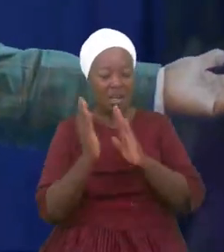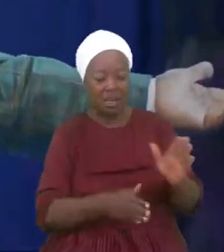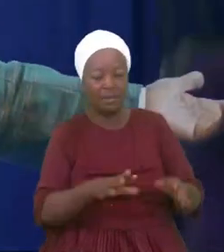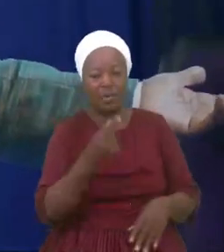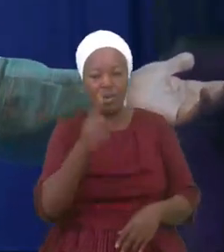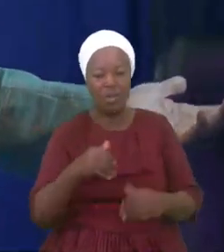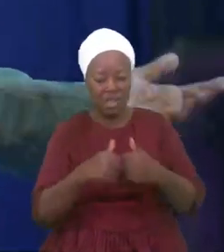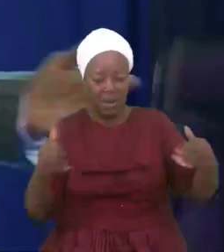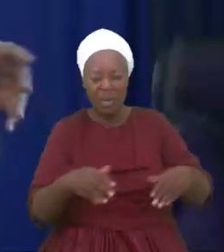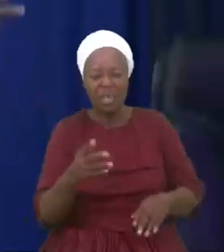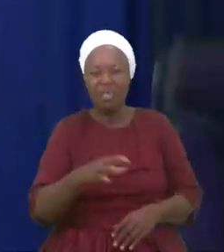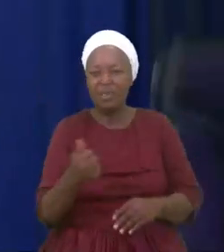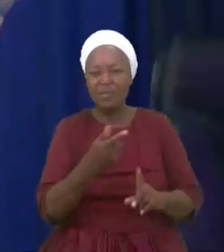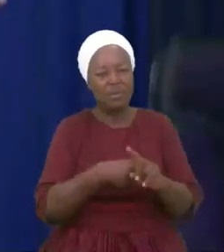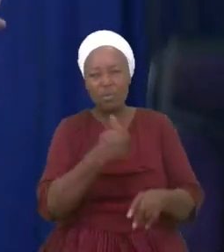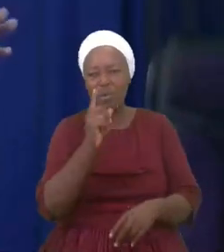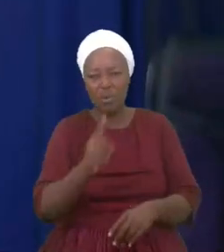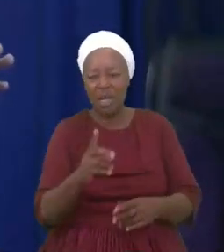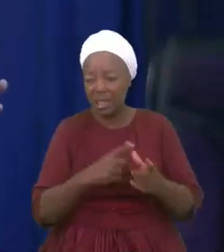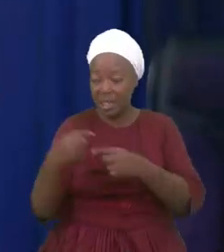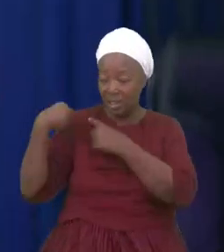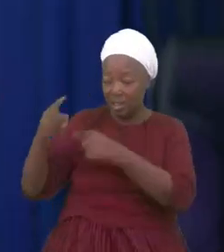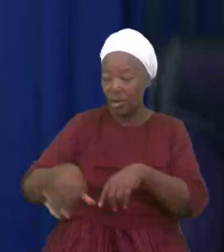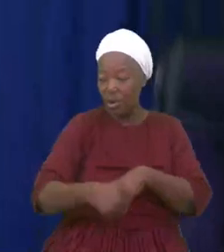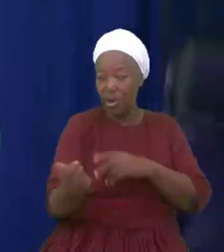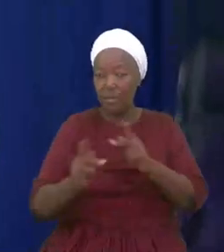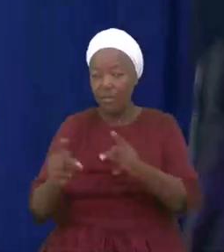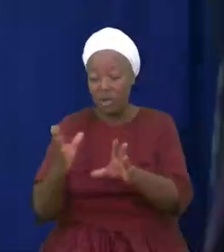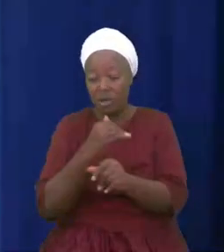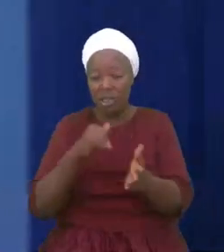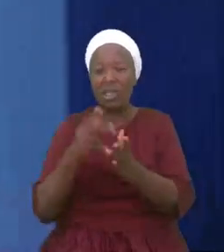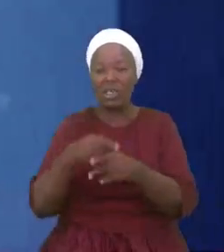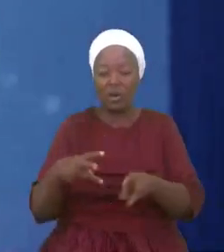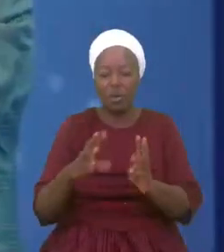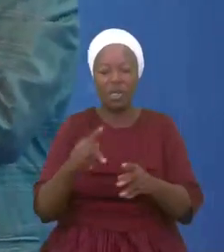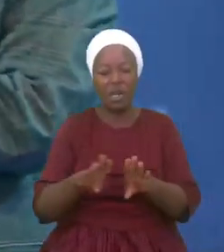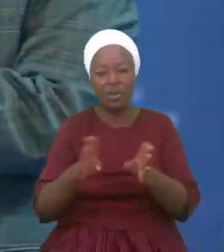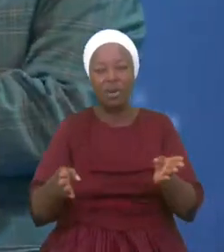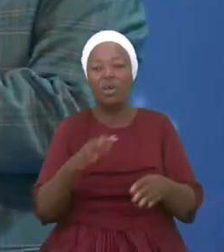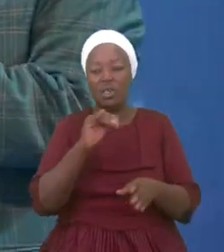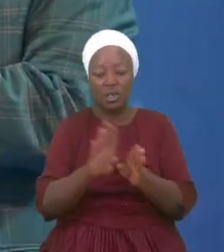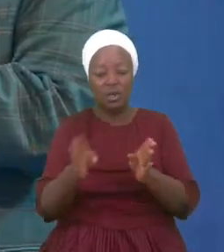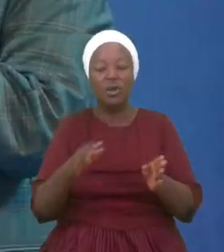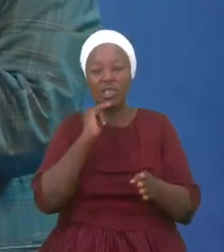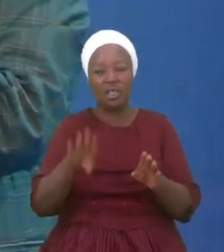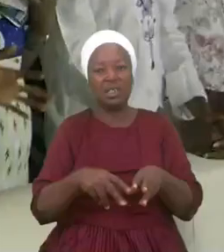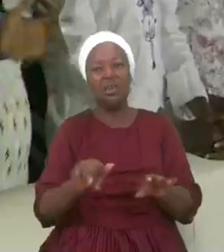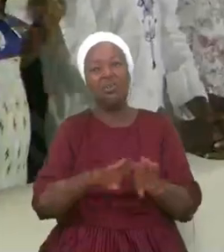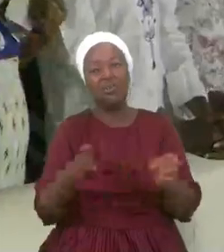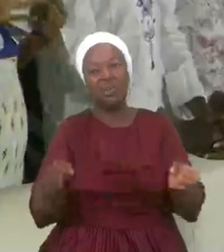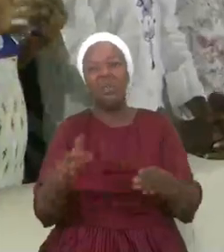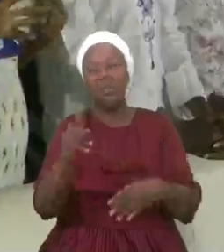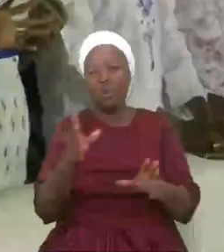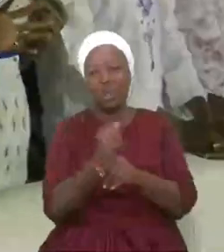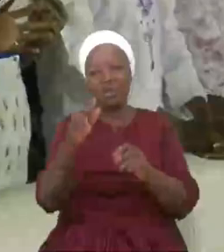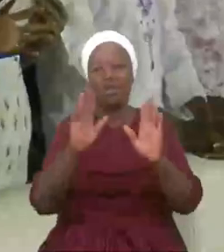ouverte et il ne rejette personne puisque les gens sont en train la voix la porte